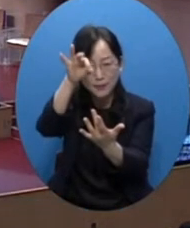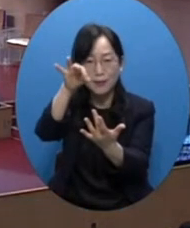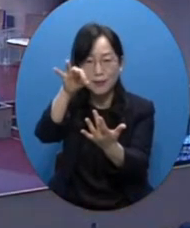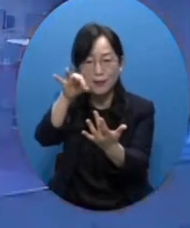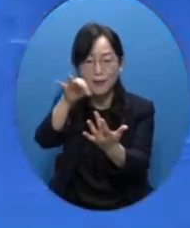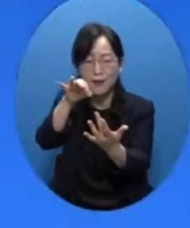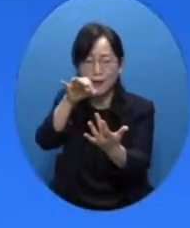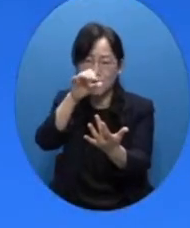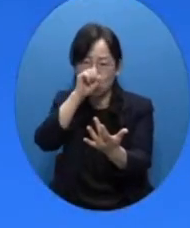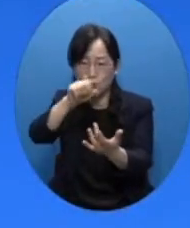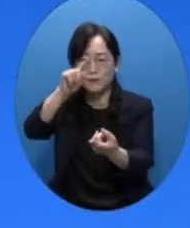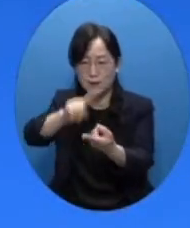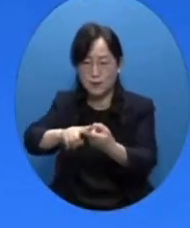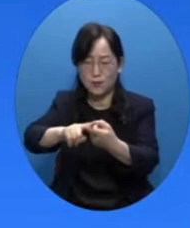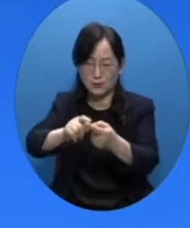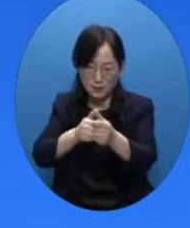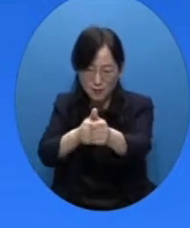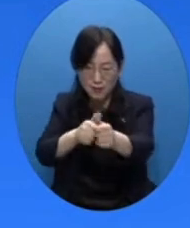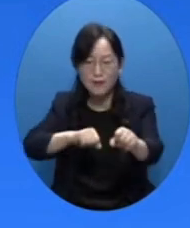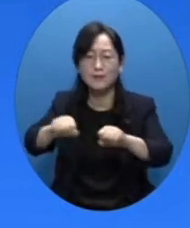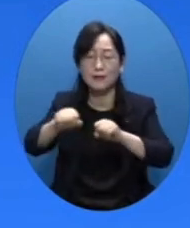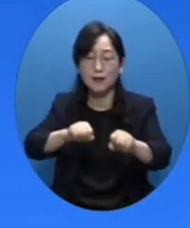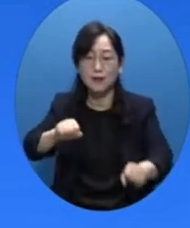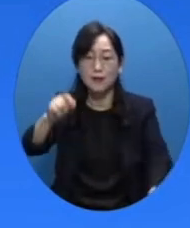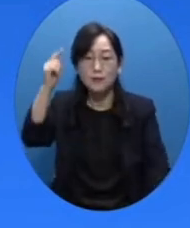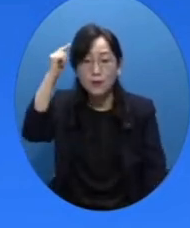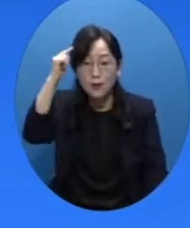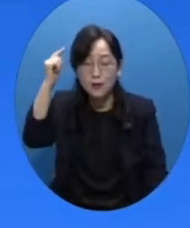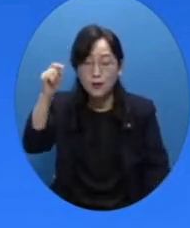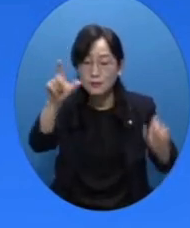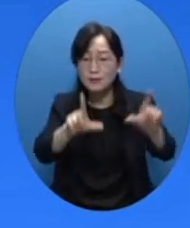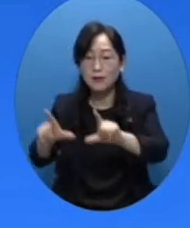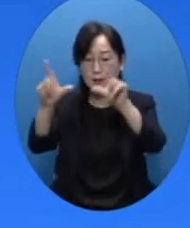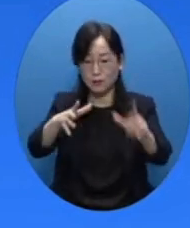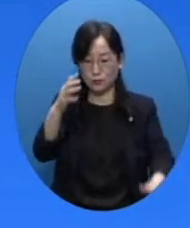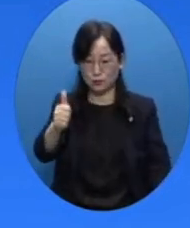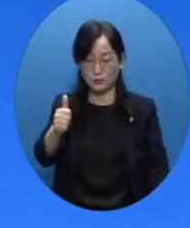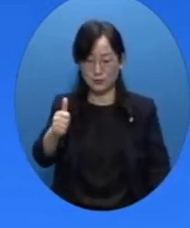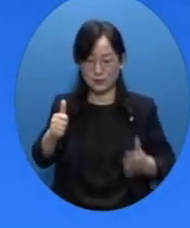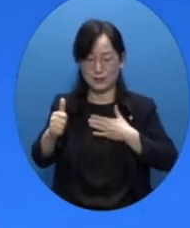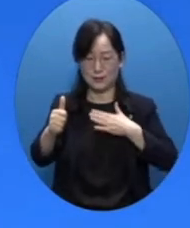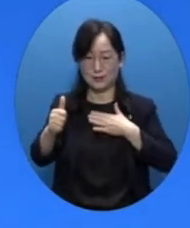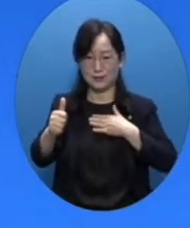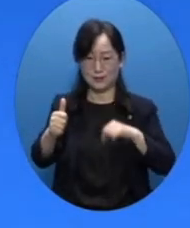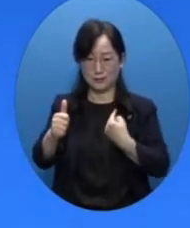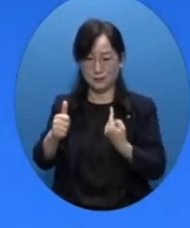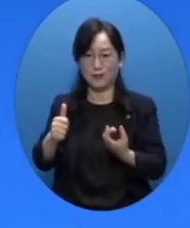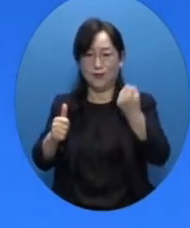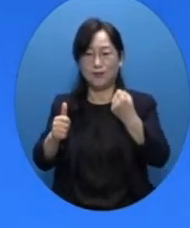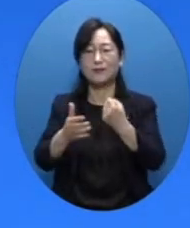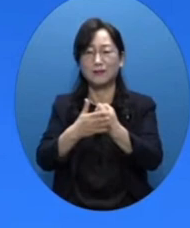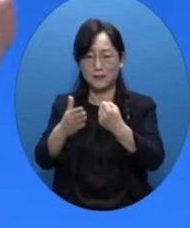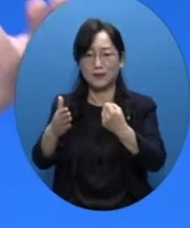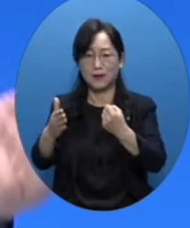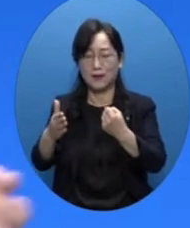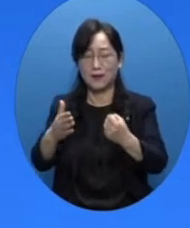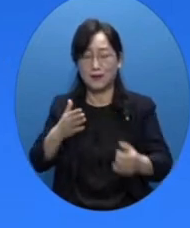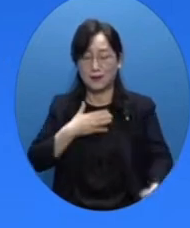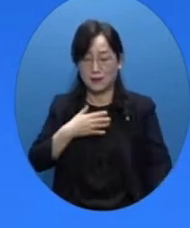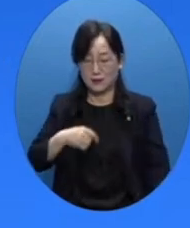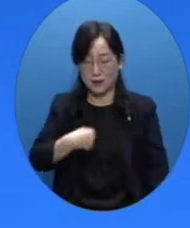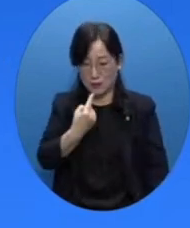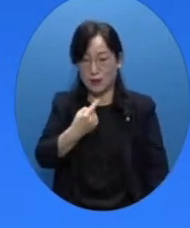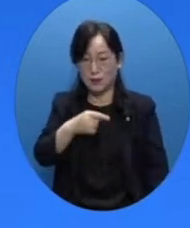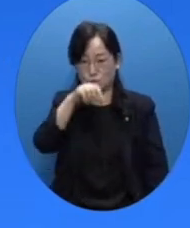추구하는 것을 행하며 살아갑니다 왜냐하면 자기 삶의 주인이 자기 이기 때문에 그렇습니다 자기가 좋아하는 음식을